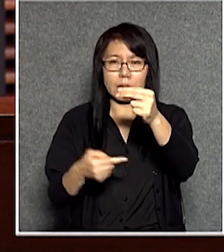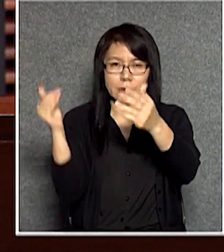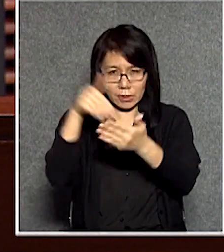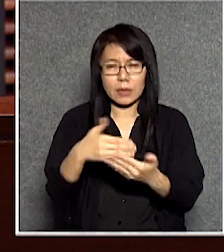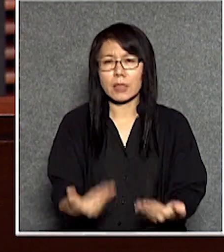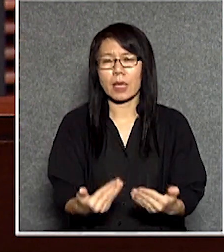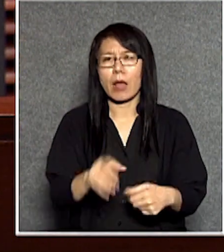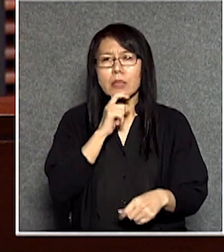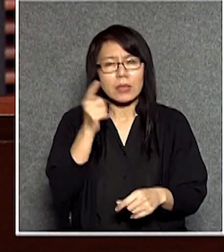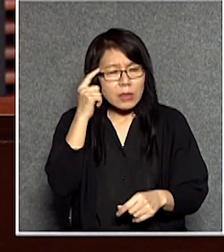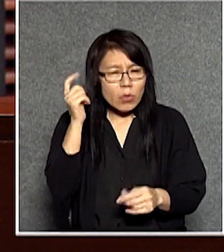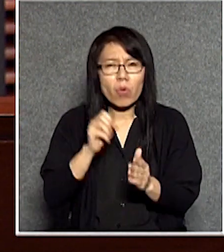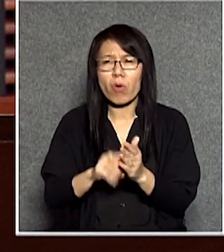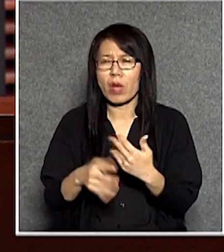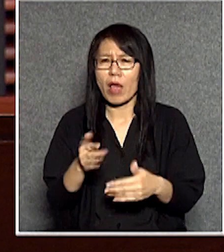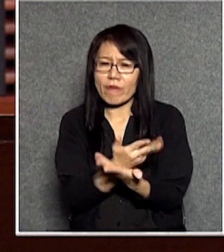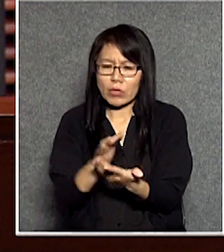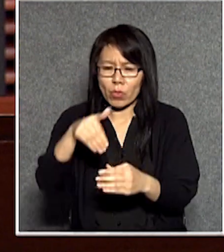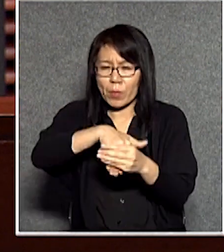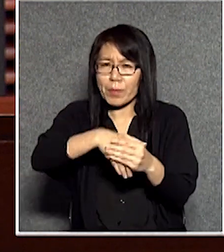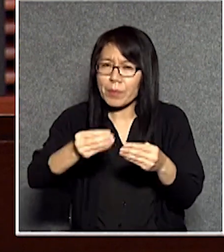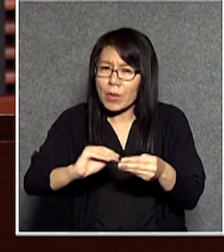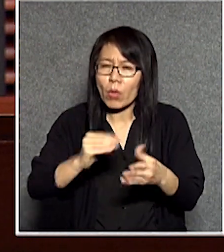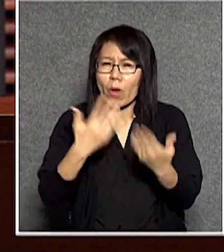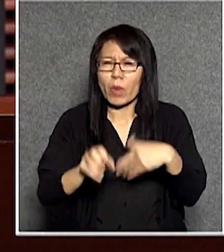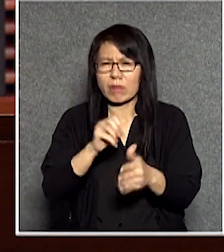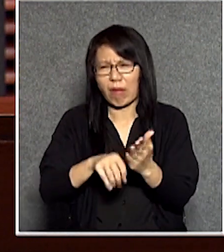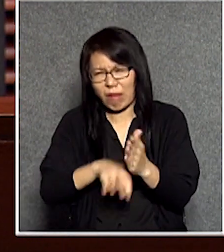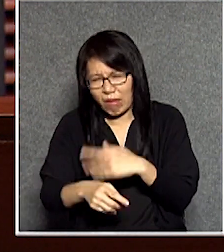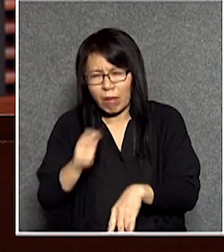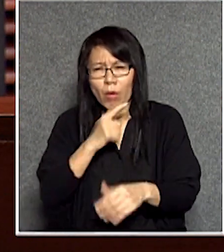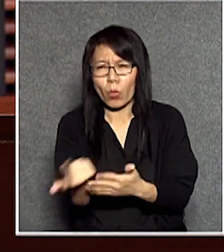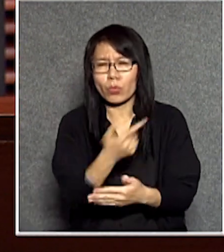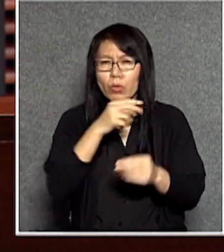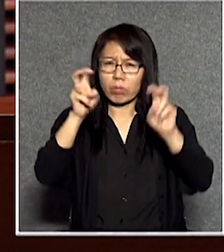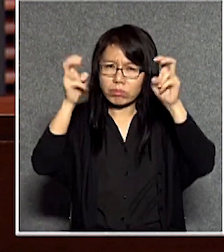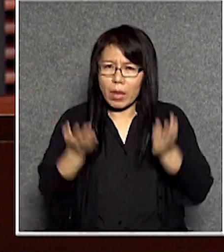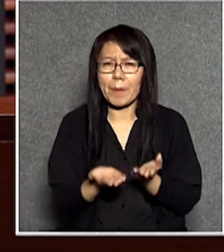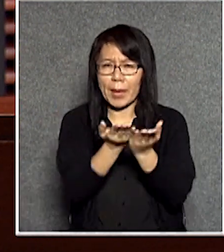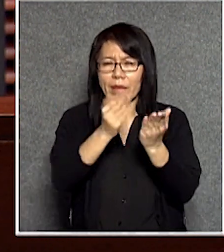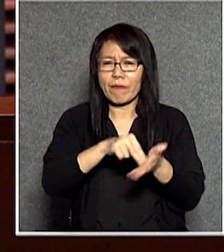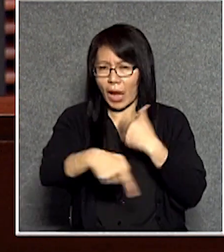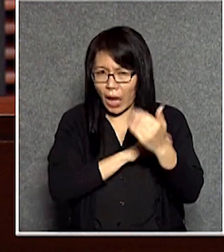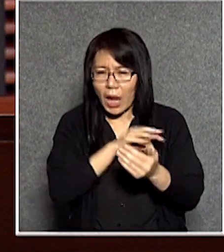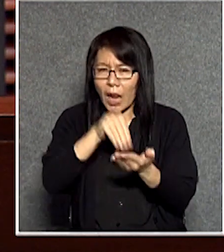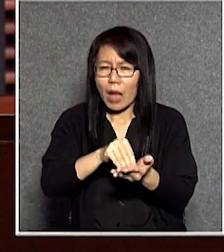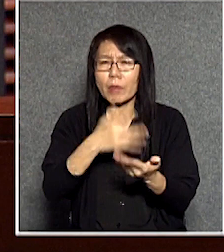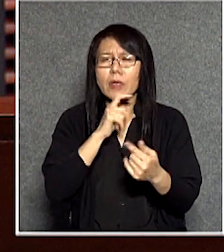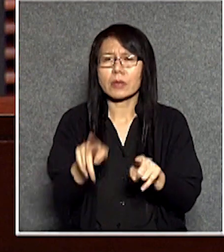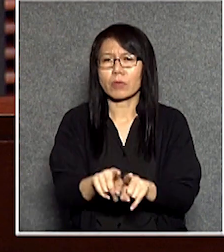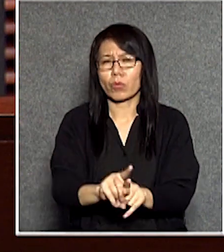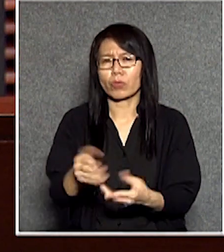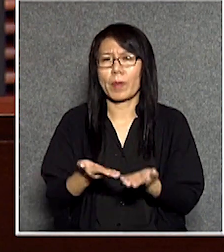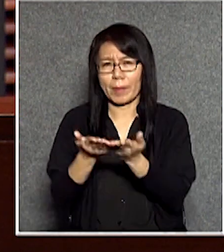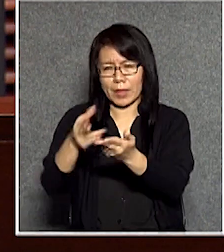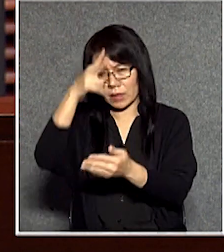足，無論分組點票還是殘缺不全的立法提案權，亦都令到立法機關當行政當局